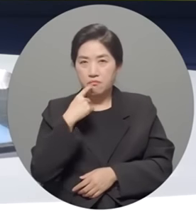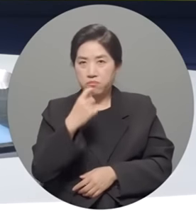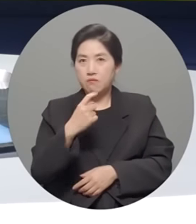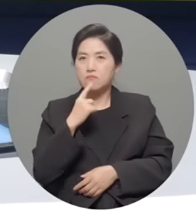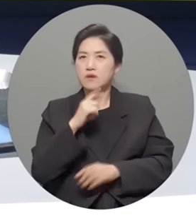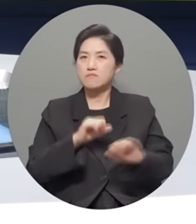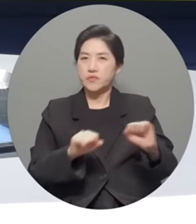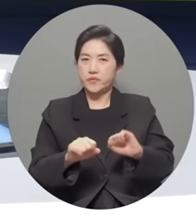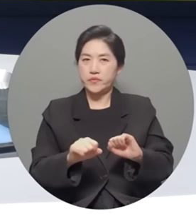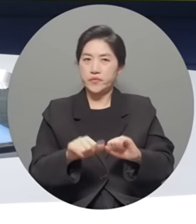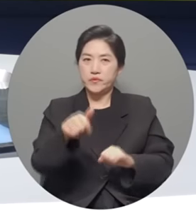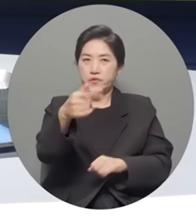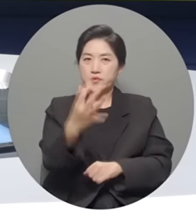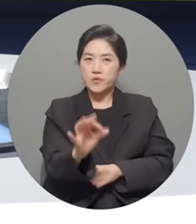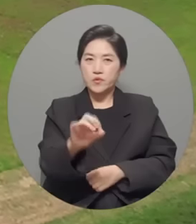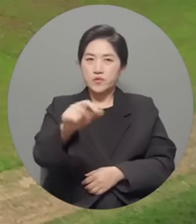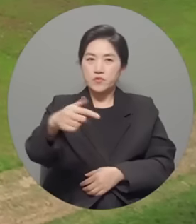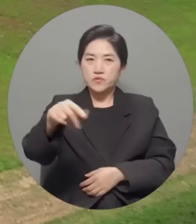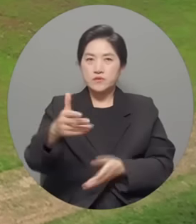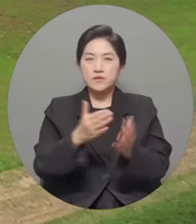공윤선 기자입니다.